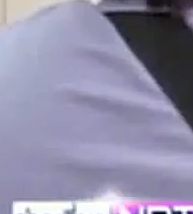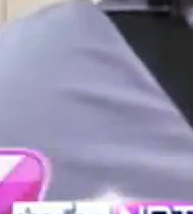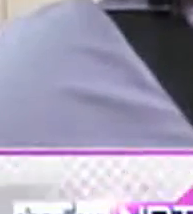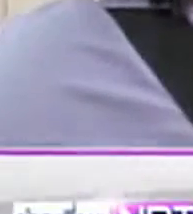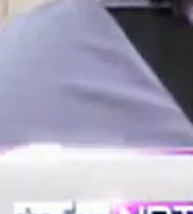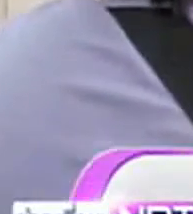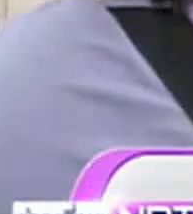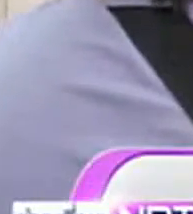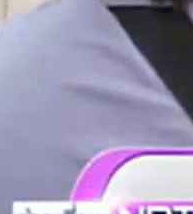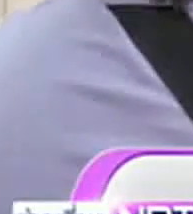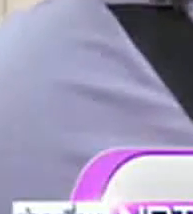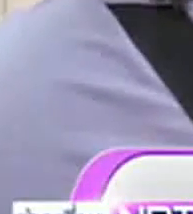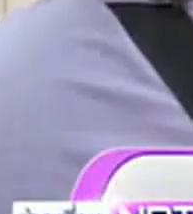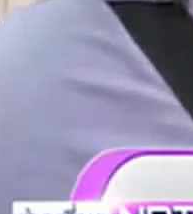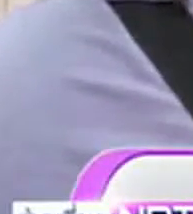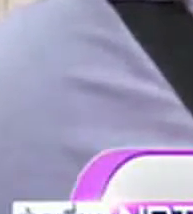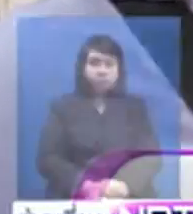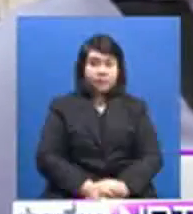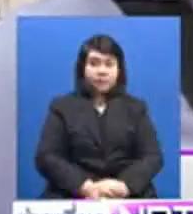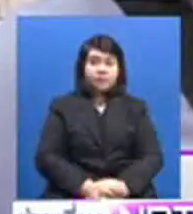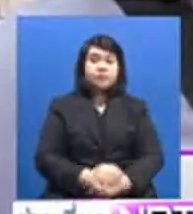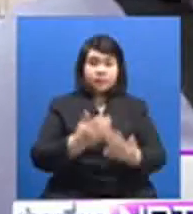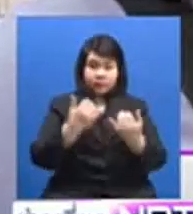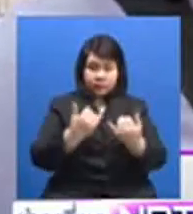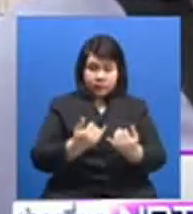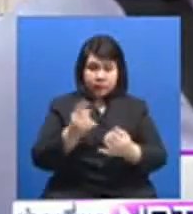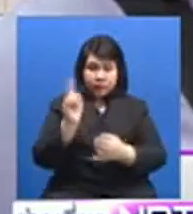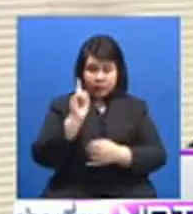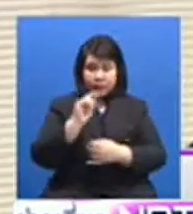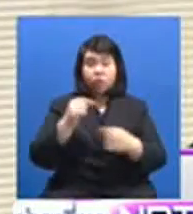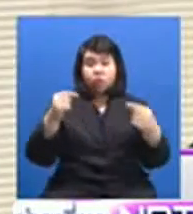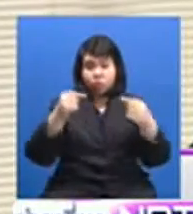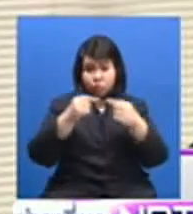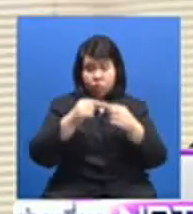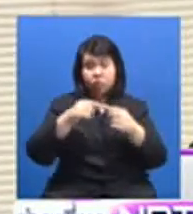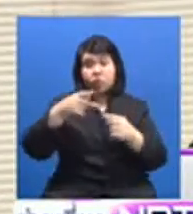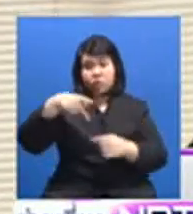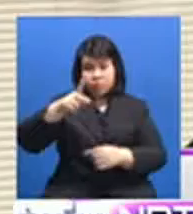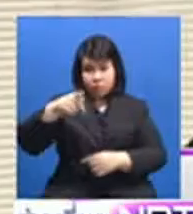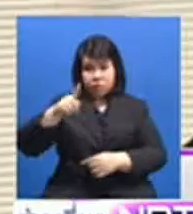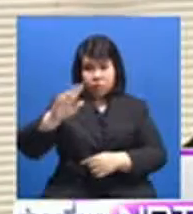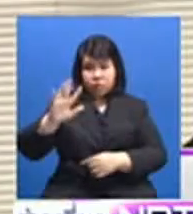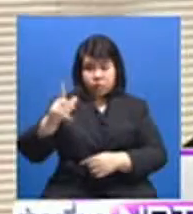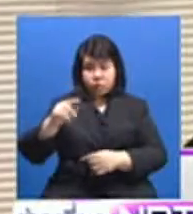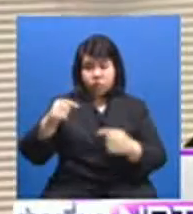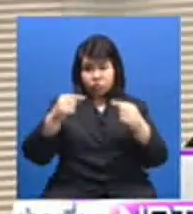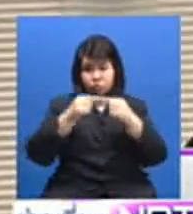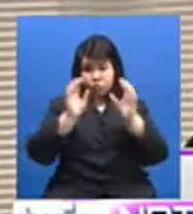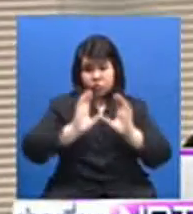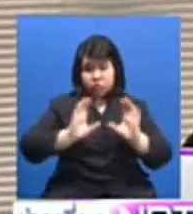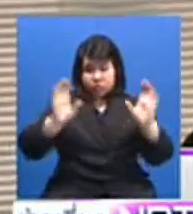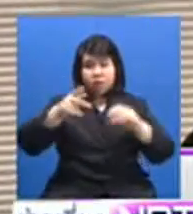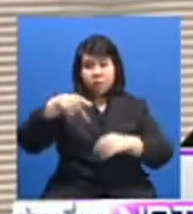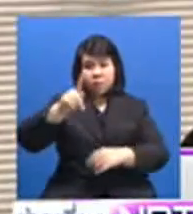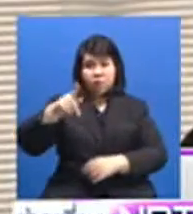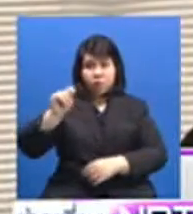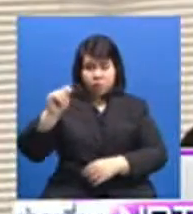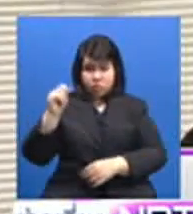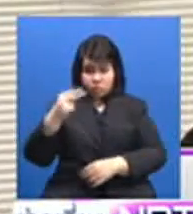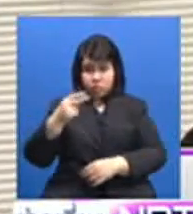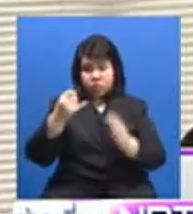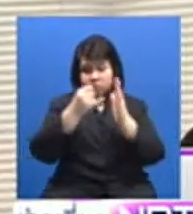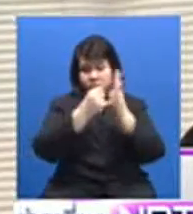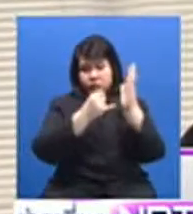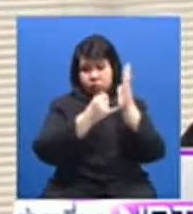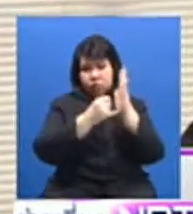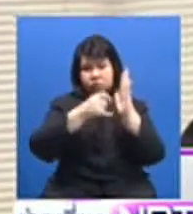ัภาดล เพทยสว่าง ผู้อนวยการสำนังาน คณะกรรมการป้องกันและปราบรามการทุจริในภาครรฐ หรอ่อ เขท 3 น.ร